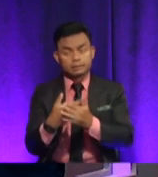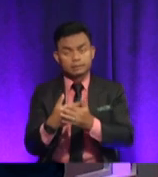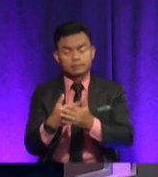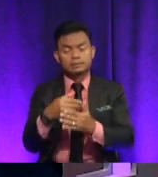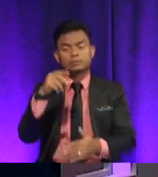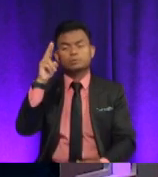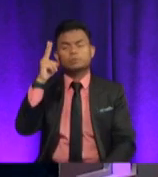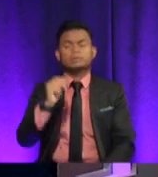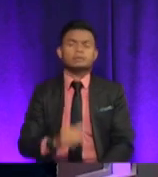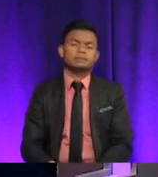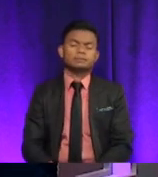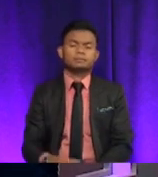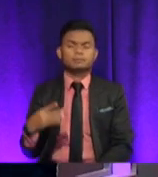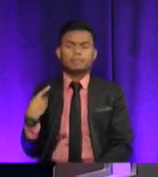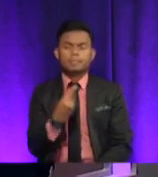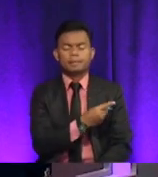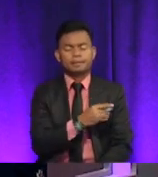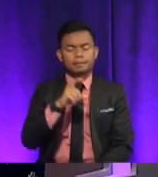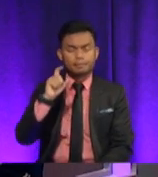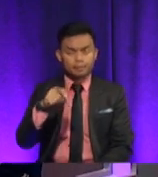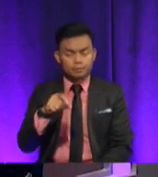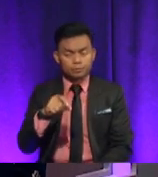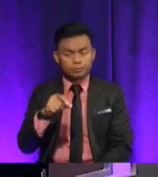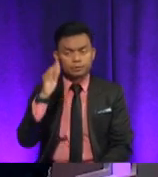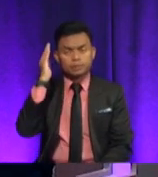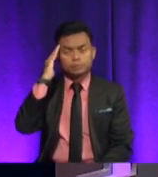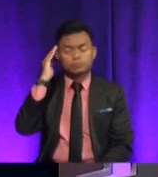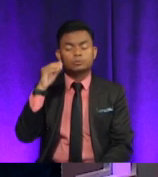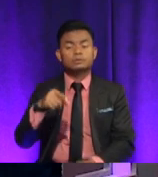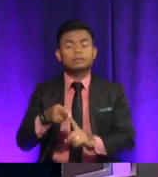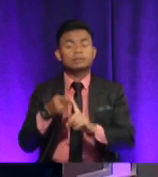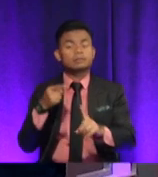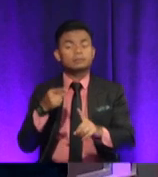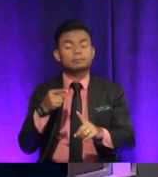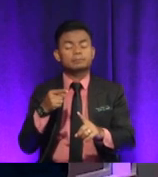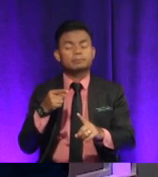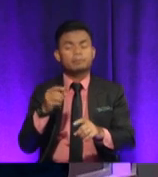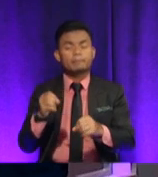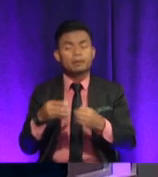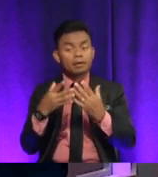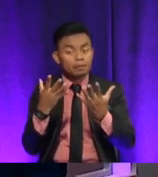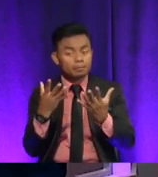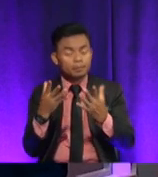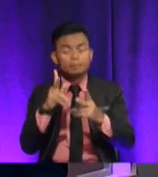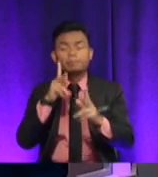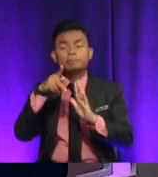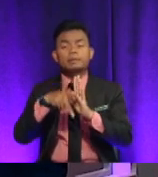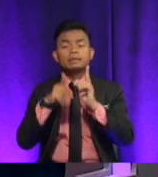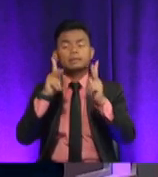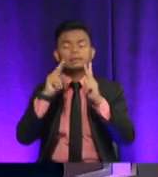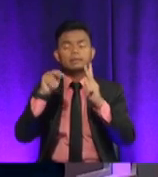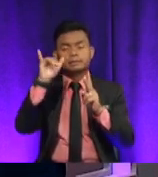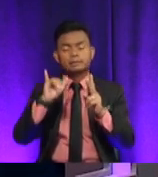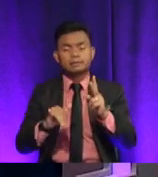kita juga perlu mengenali bentuk syair dari segi bilangan perkataannya di mana bilangan perkataan syair yang perlu murid-murid